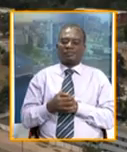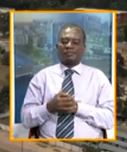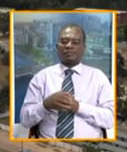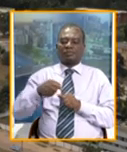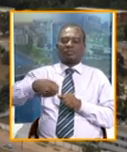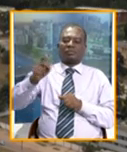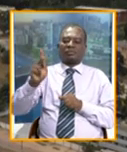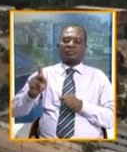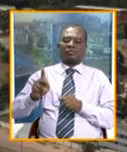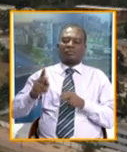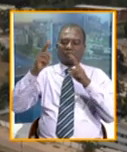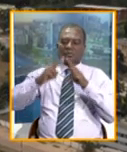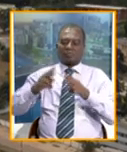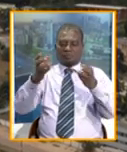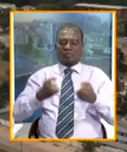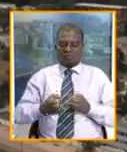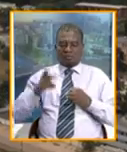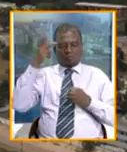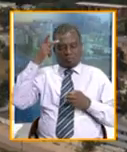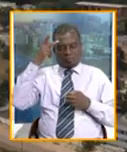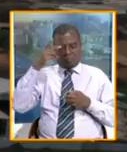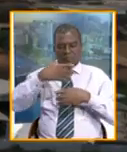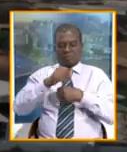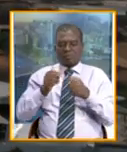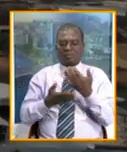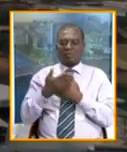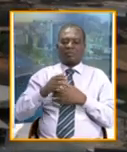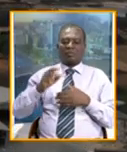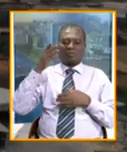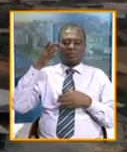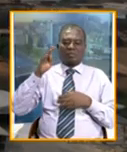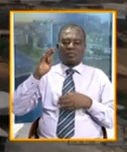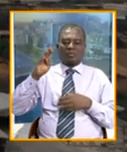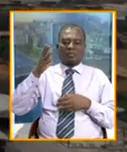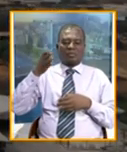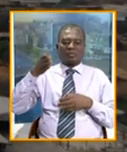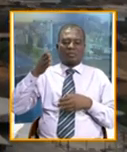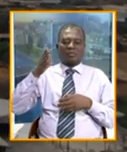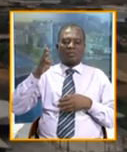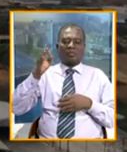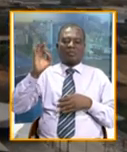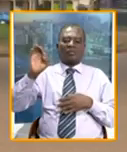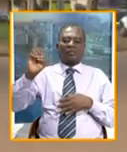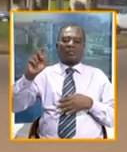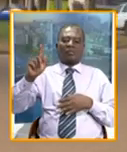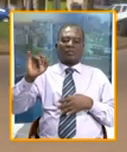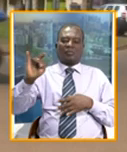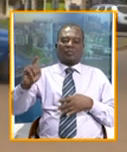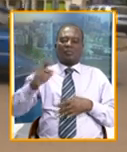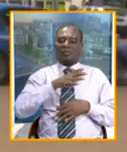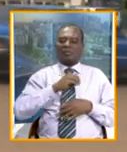San Pedro, une ville voulue, pensée et créée par Félix Houphouët-Boigny, avec un schéma directeur bien